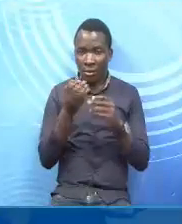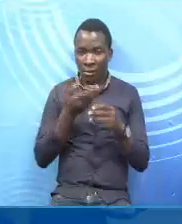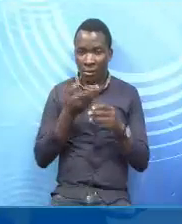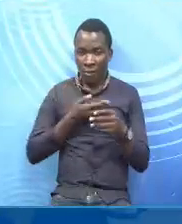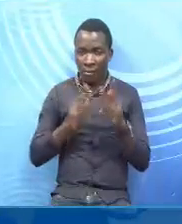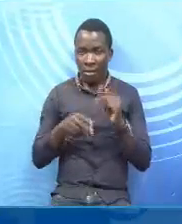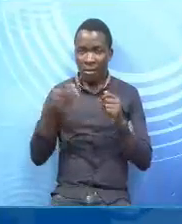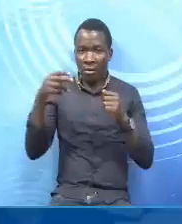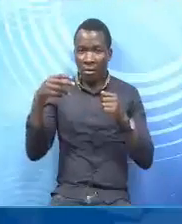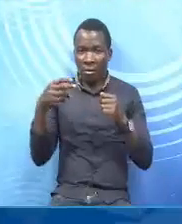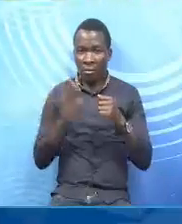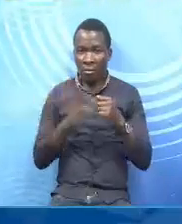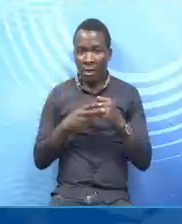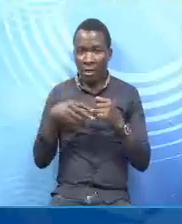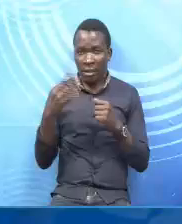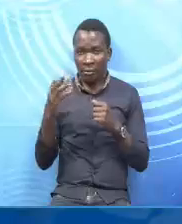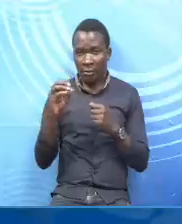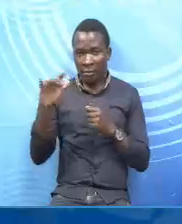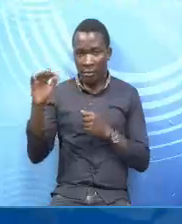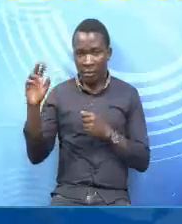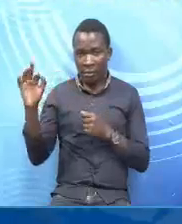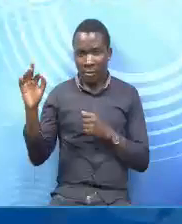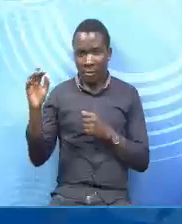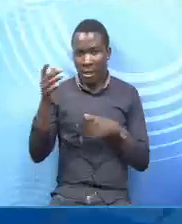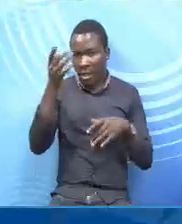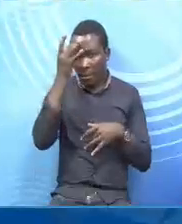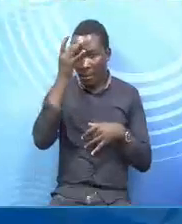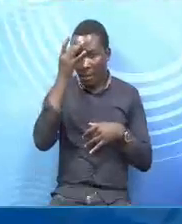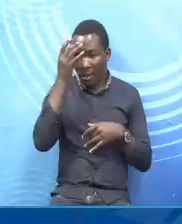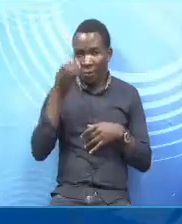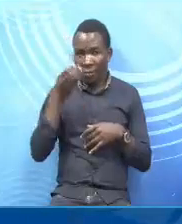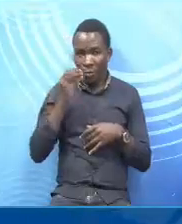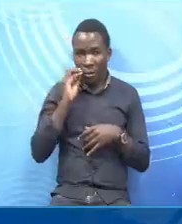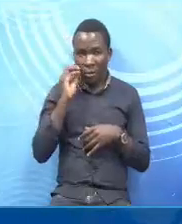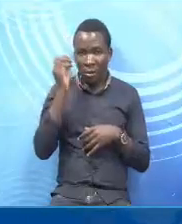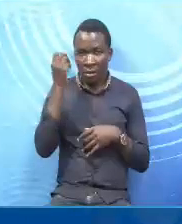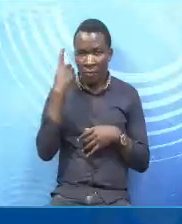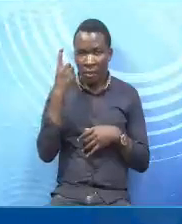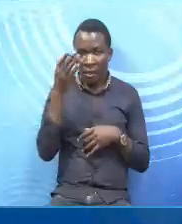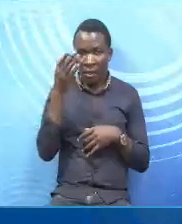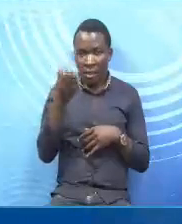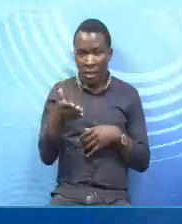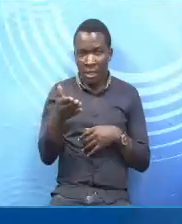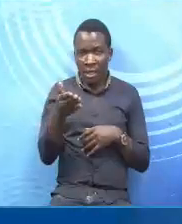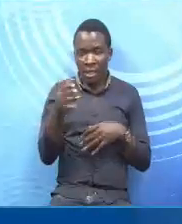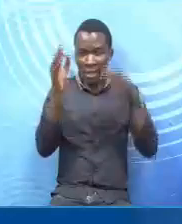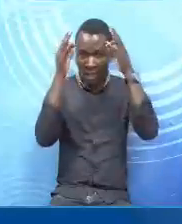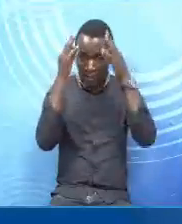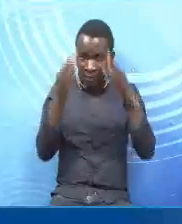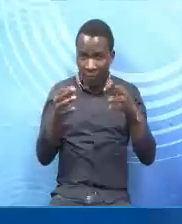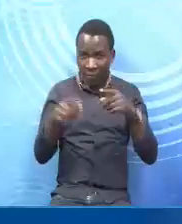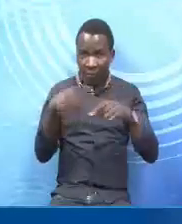236 barwariye mu rugo. Abarwayi barwariye mu rugo birumvikana ko hari ingamba bagenda bafata nk'uko